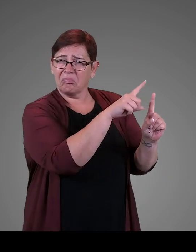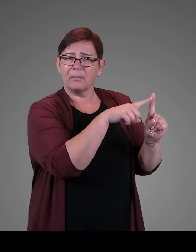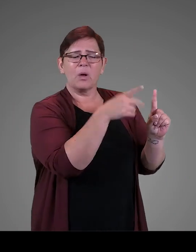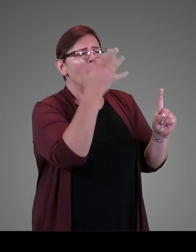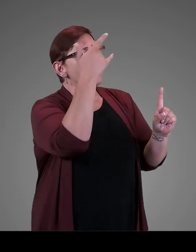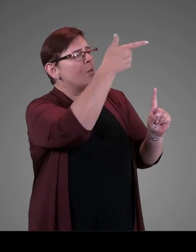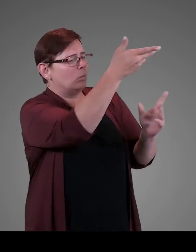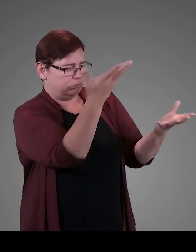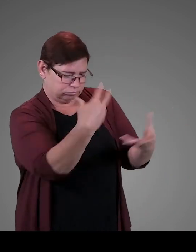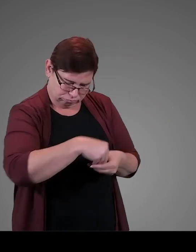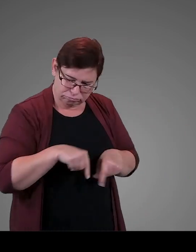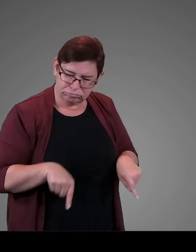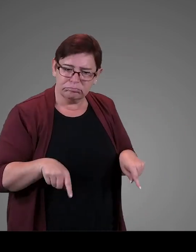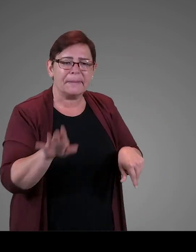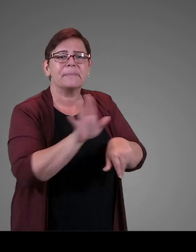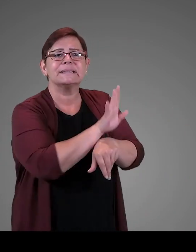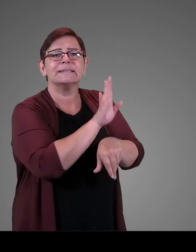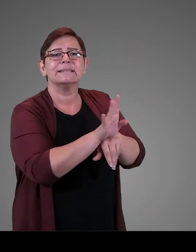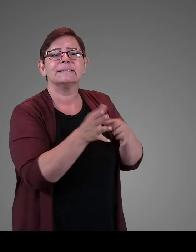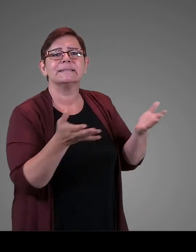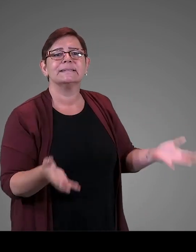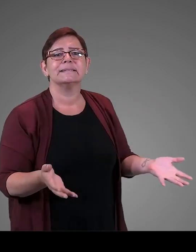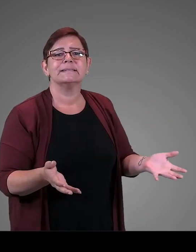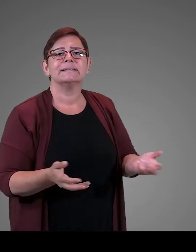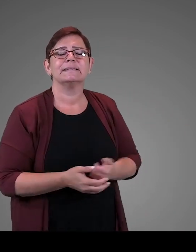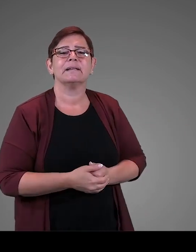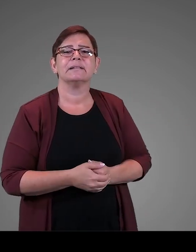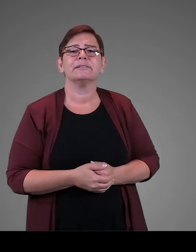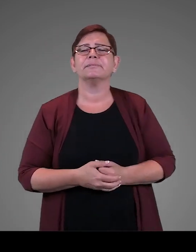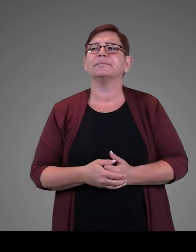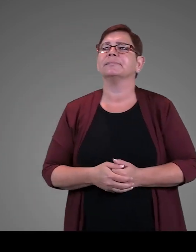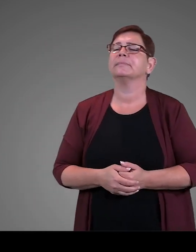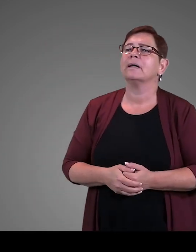Mais pourquoi vous êtes ici dans le milieu? Ouais.